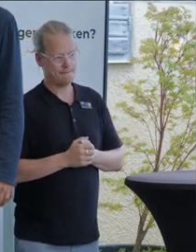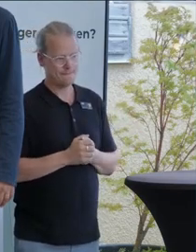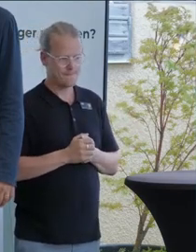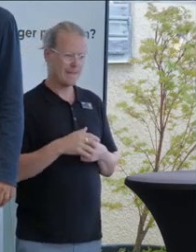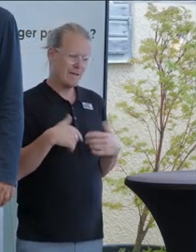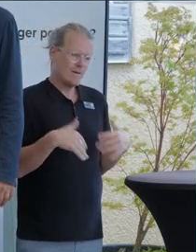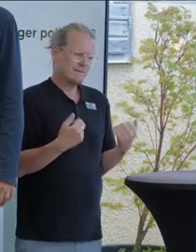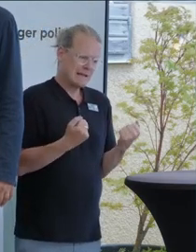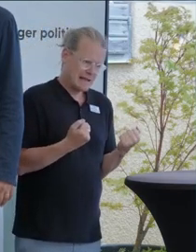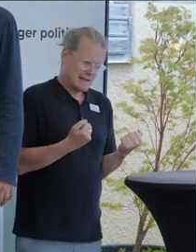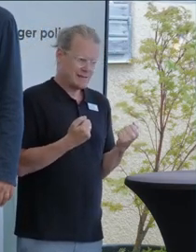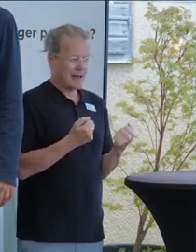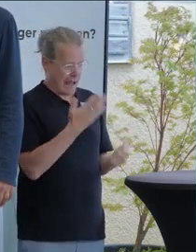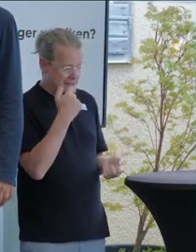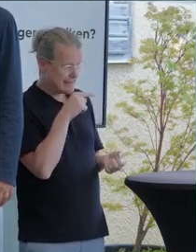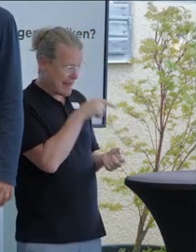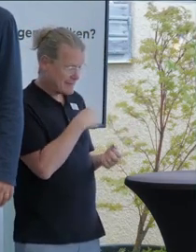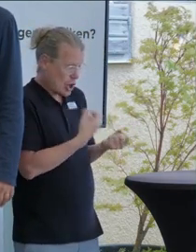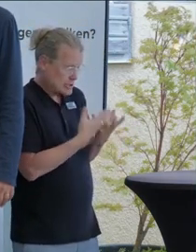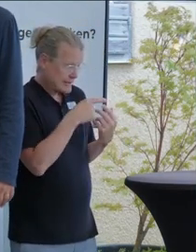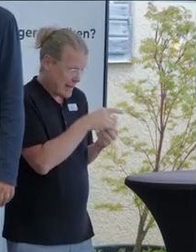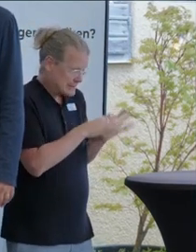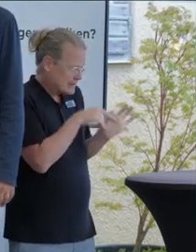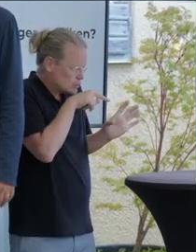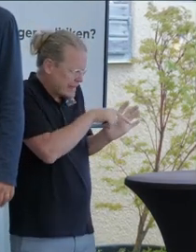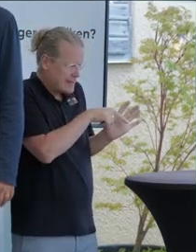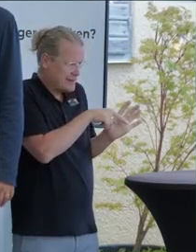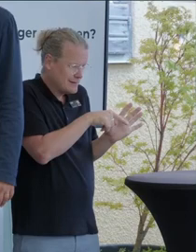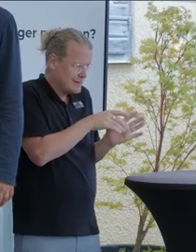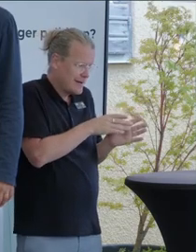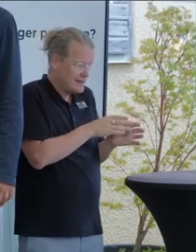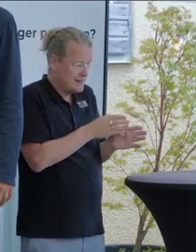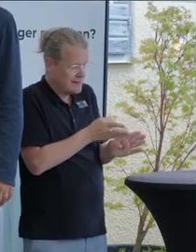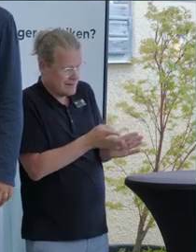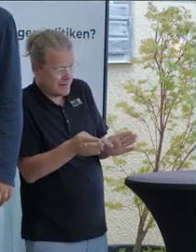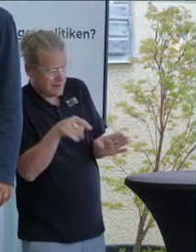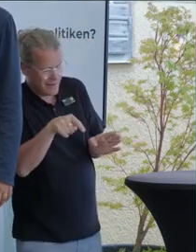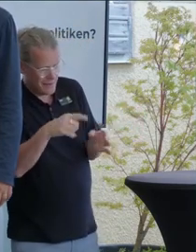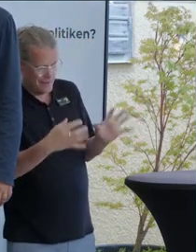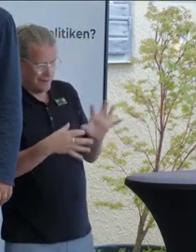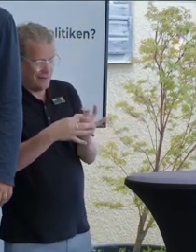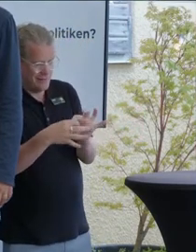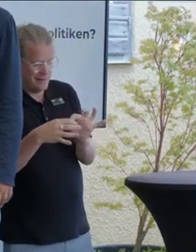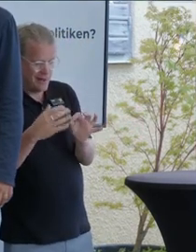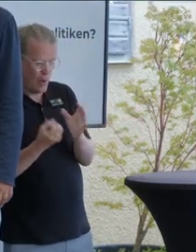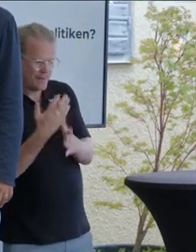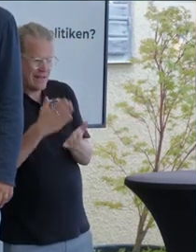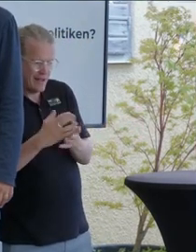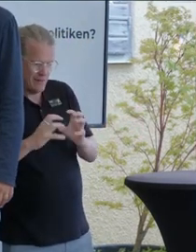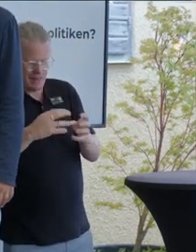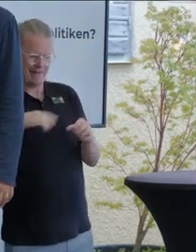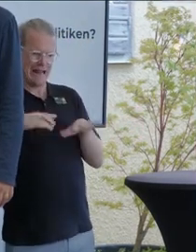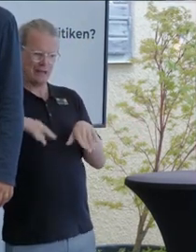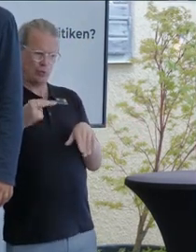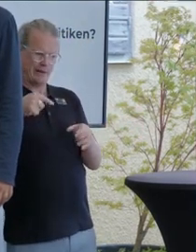här specifika utmaningarna genom den upphovsrättsliga processen som sker? Och där finns det, man kan inte